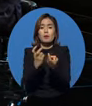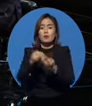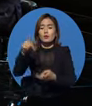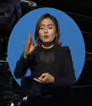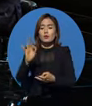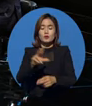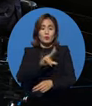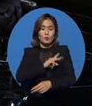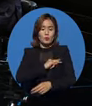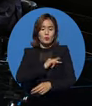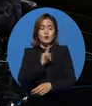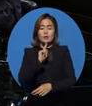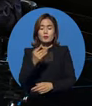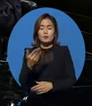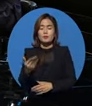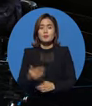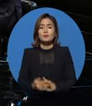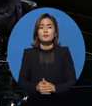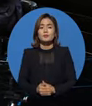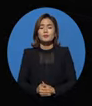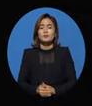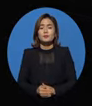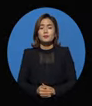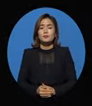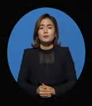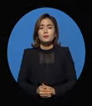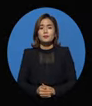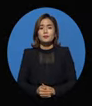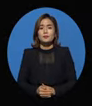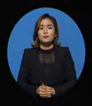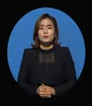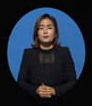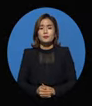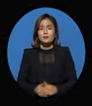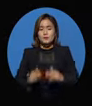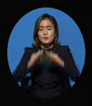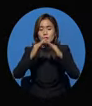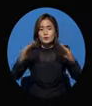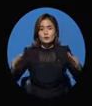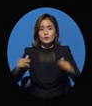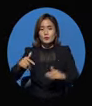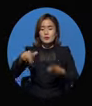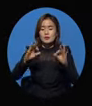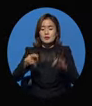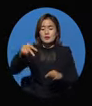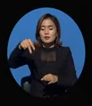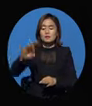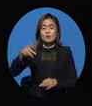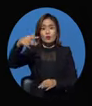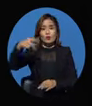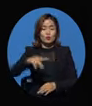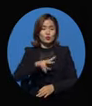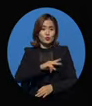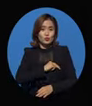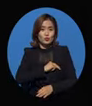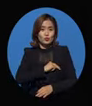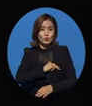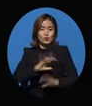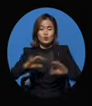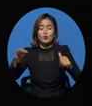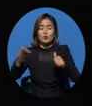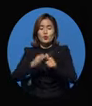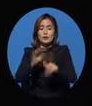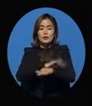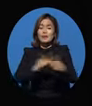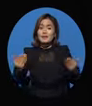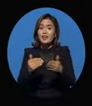송영길 후보 일본 드리겠습니다 우리 전주에 김성주 원이 연기금이 사자 맡아 참